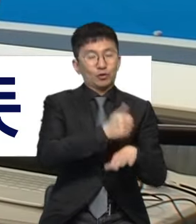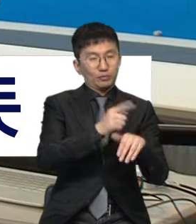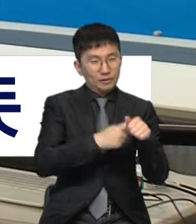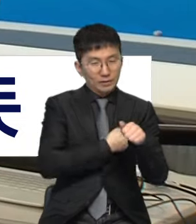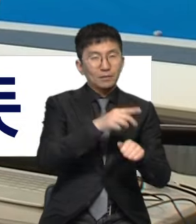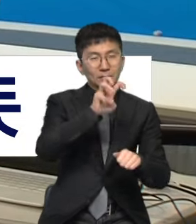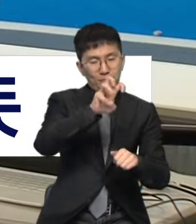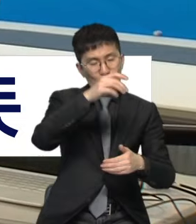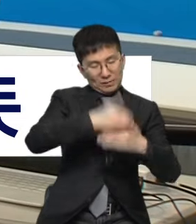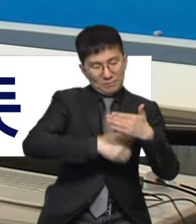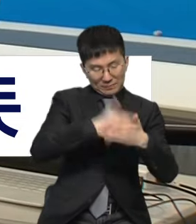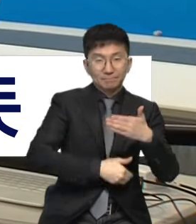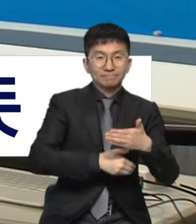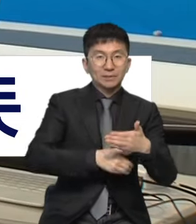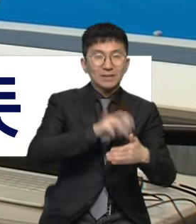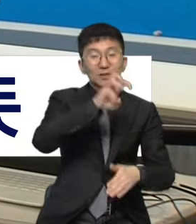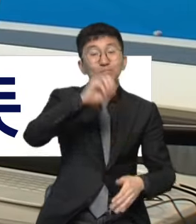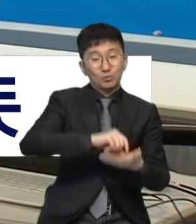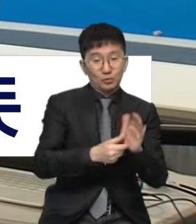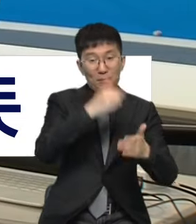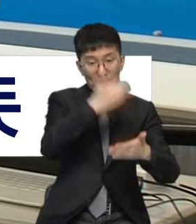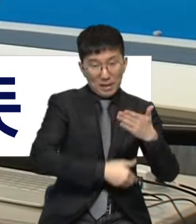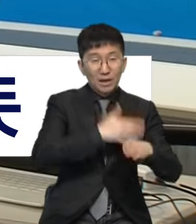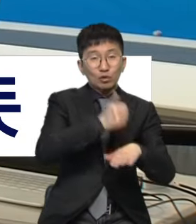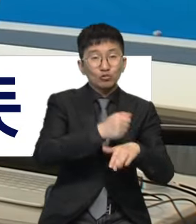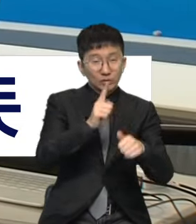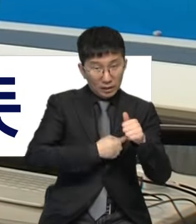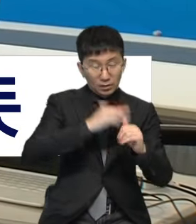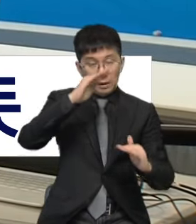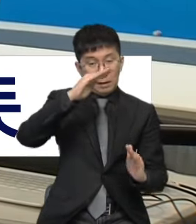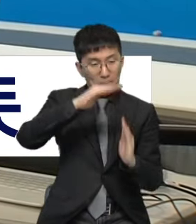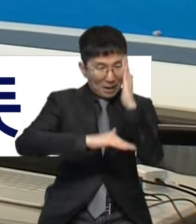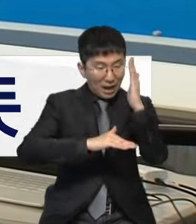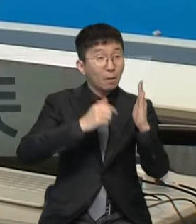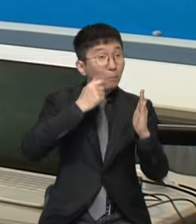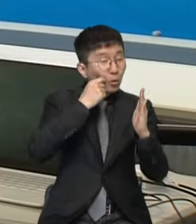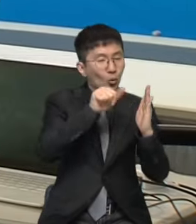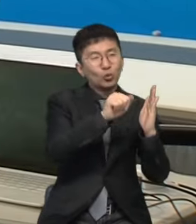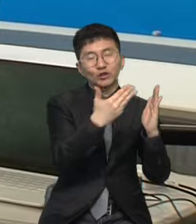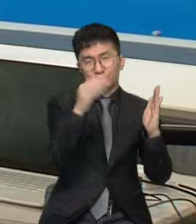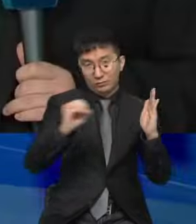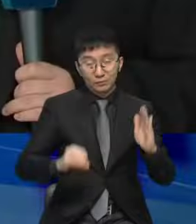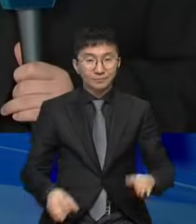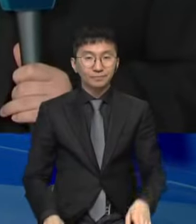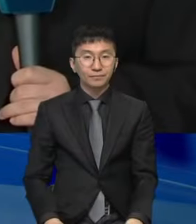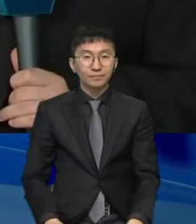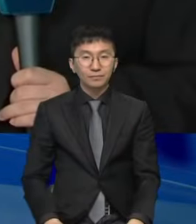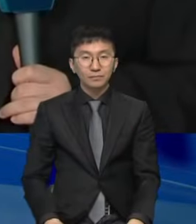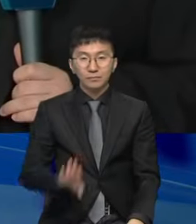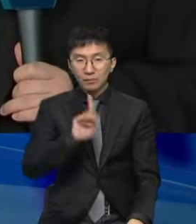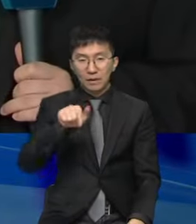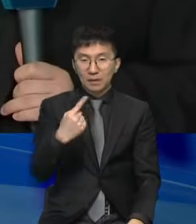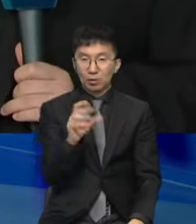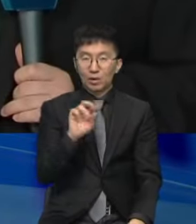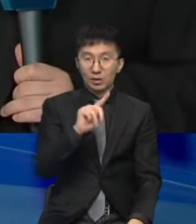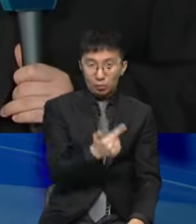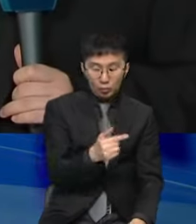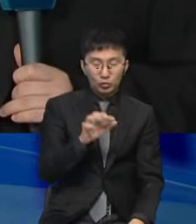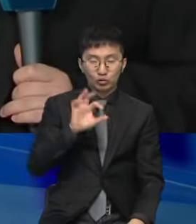적용받는 만큼 박 의원이 59% 득표율을 넘기지 못했던 것으로 보입니다. 하위평가를 받은 박광훈,